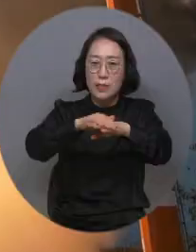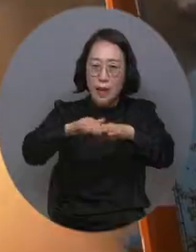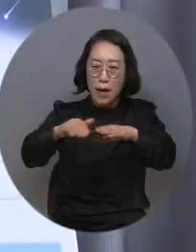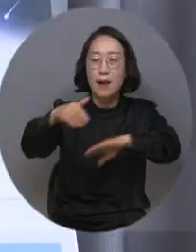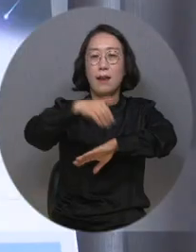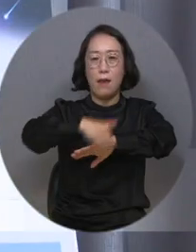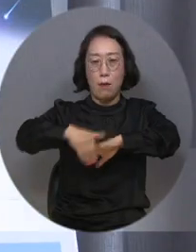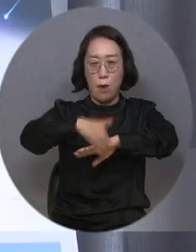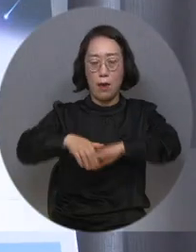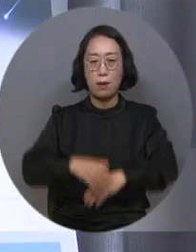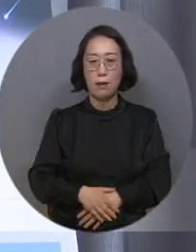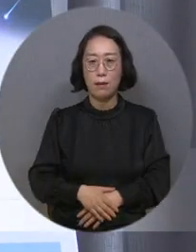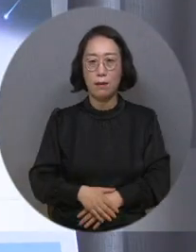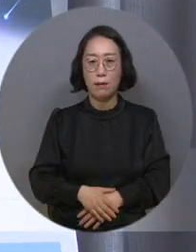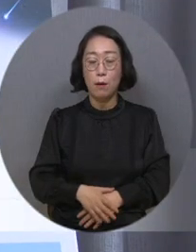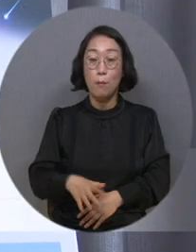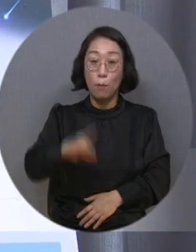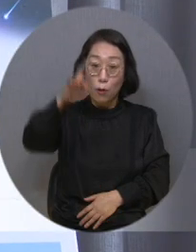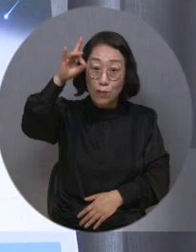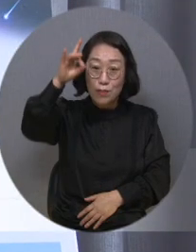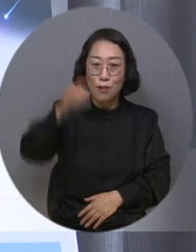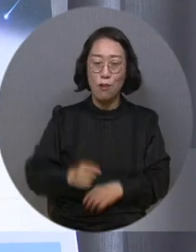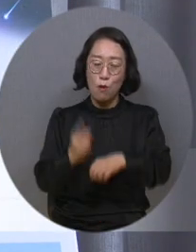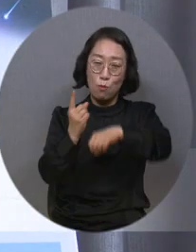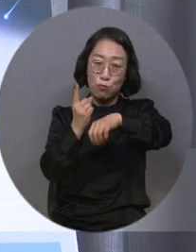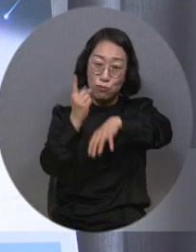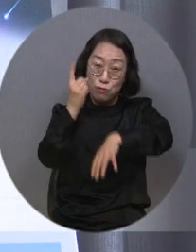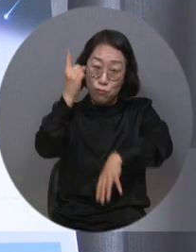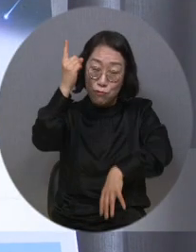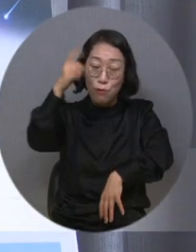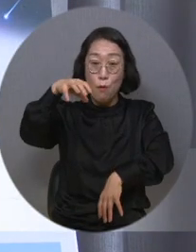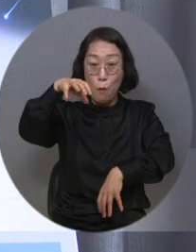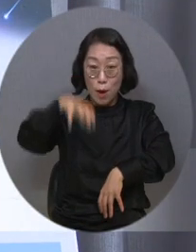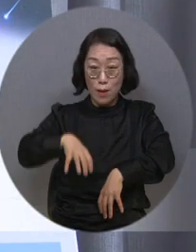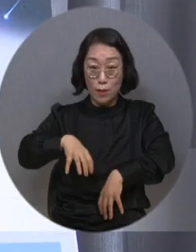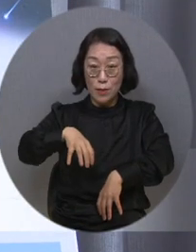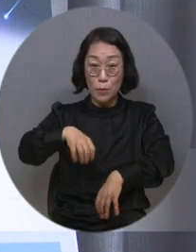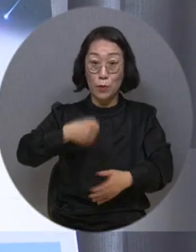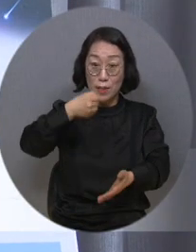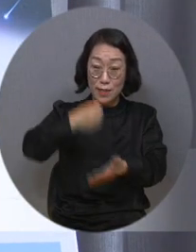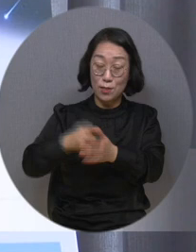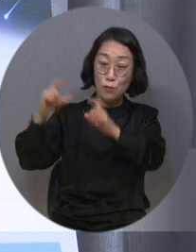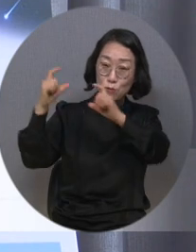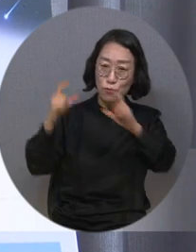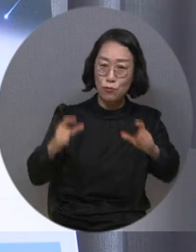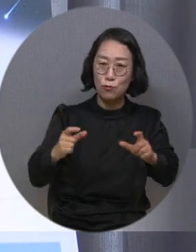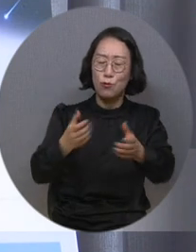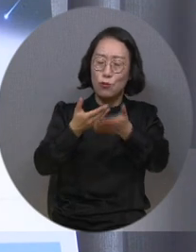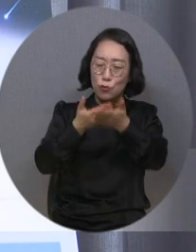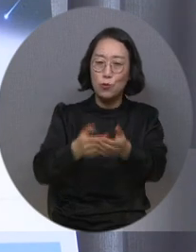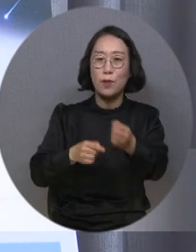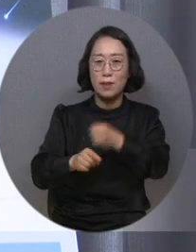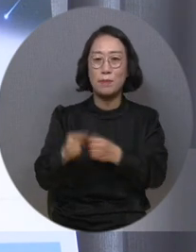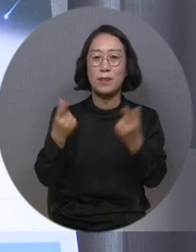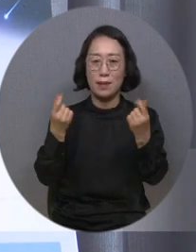예정입니다. 우선 발사체 국가산업단지 지정됐다는 것에 대해서 큰 의미를 두고